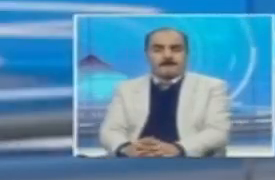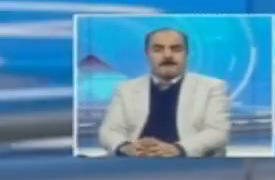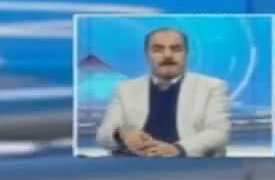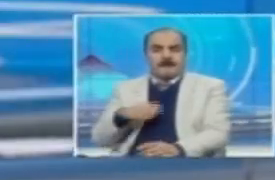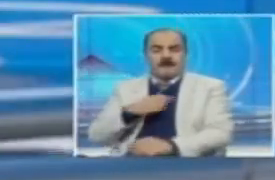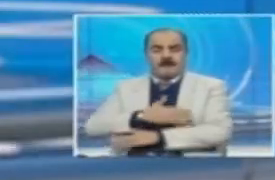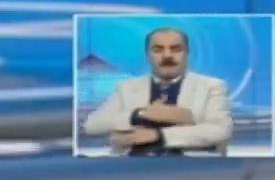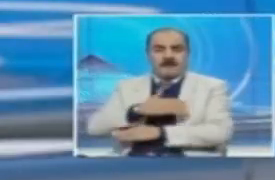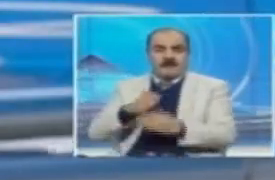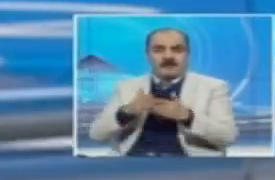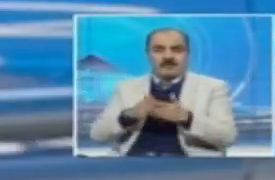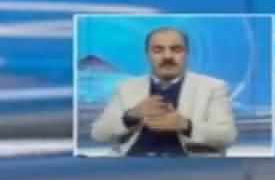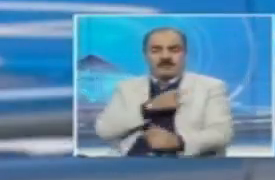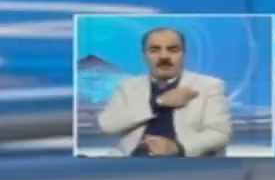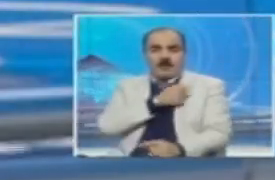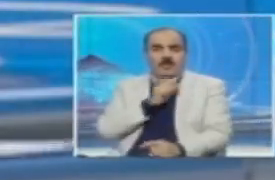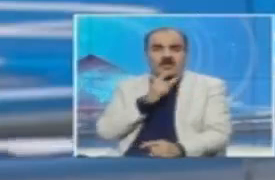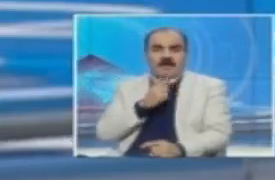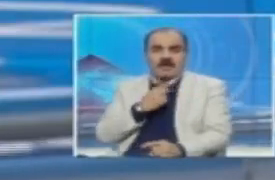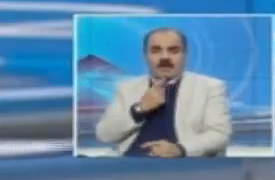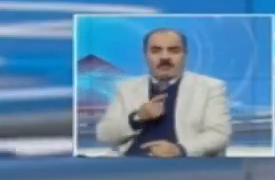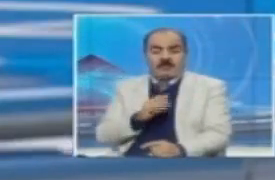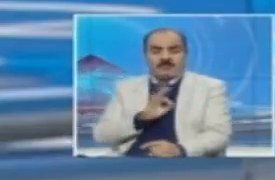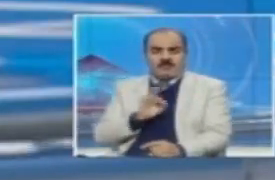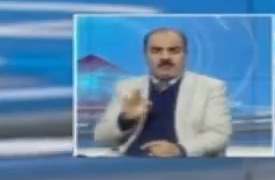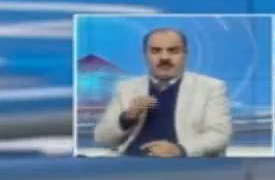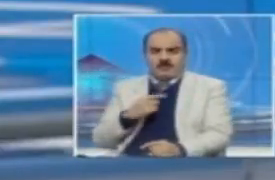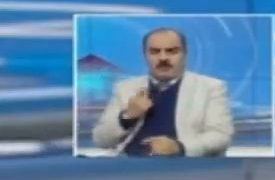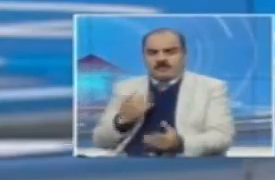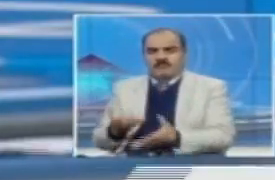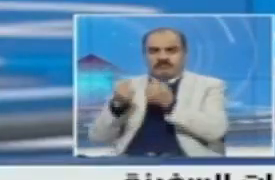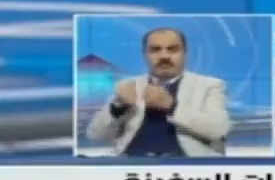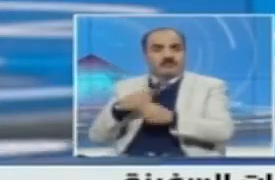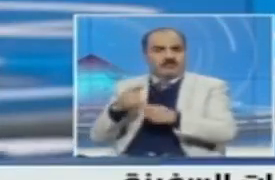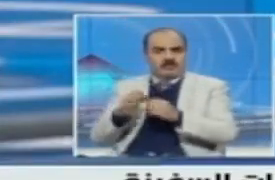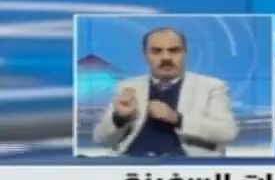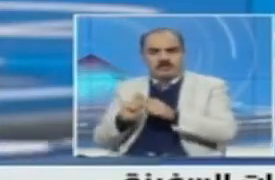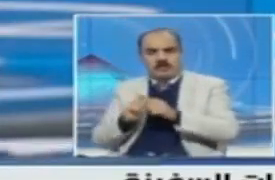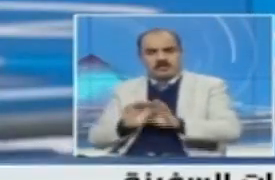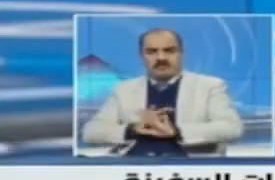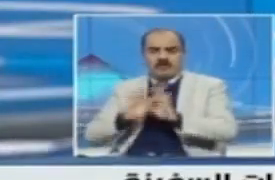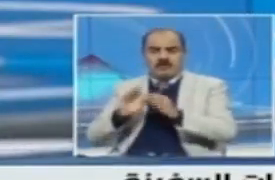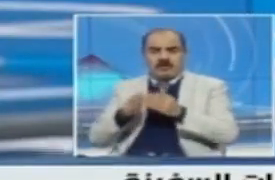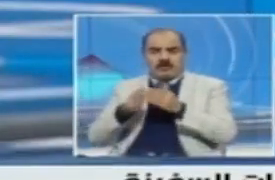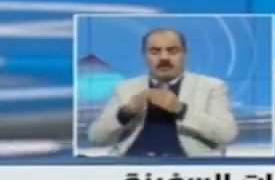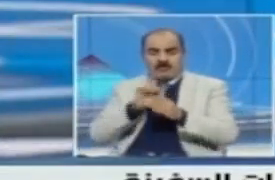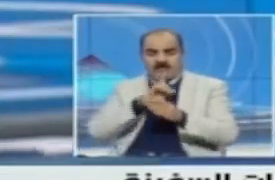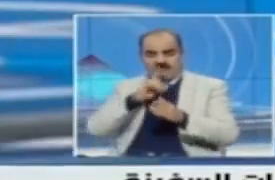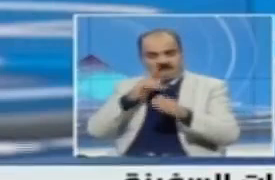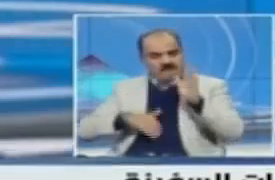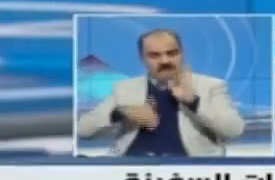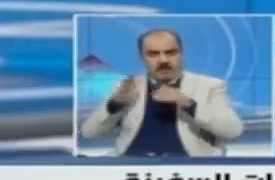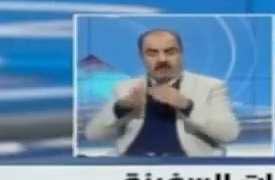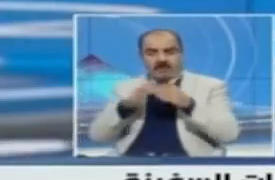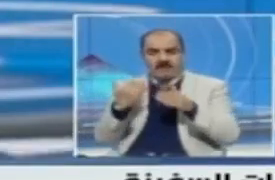قال رئيس هيئة قناة السويس الفريق أسامة ربيع إن فريق الإنقاذ البحري للهيئة تعامل باحترافية مع